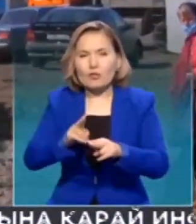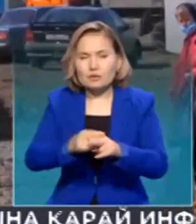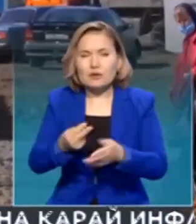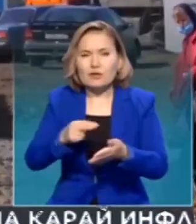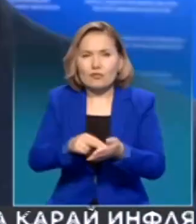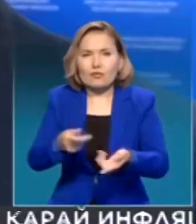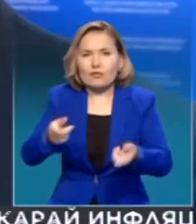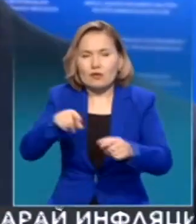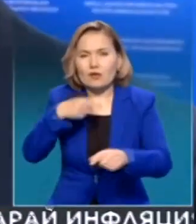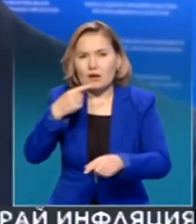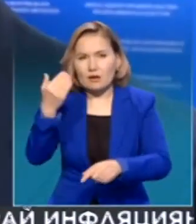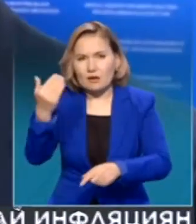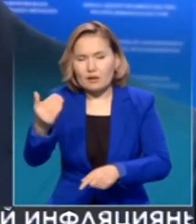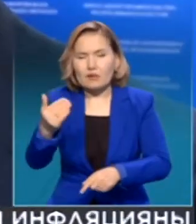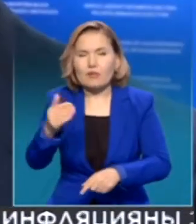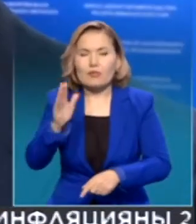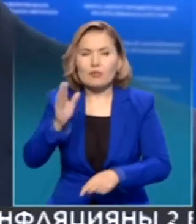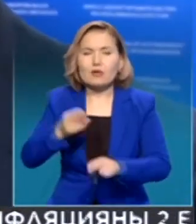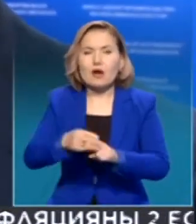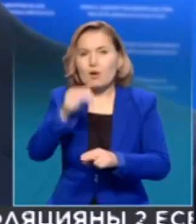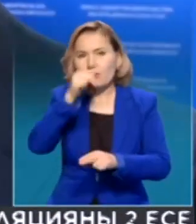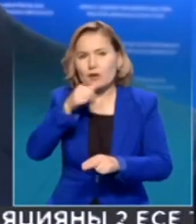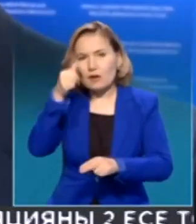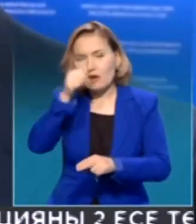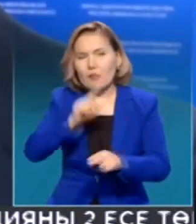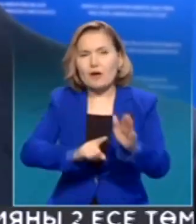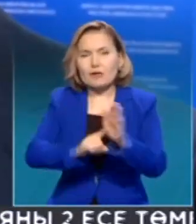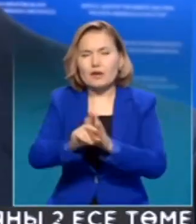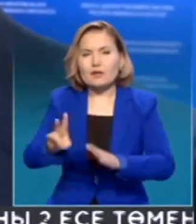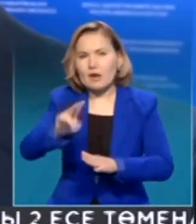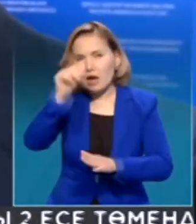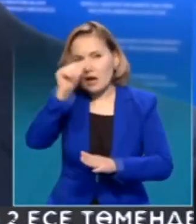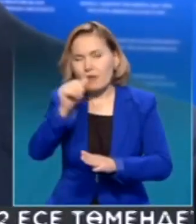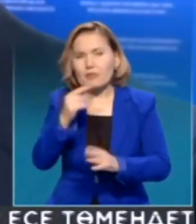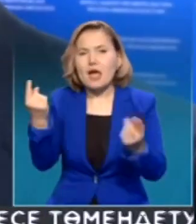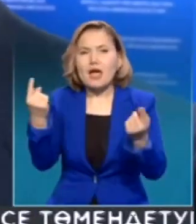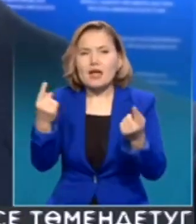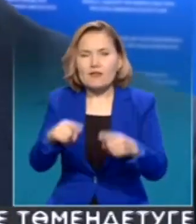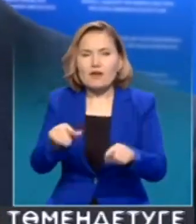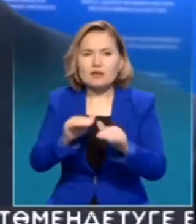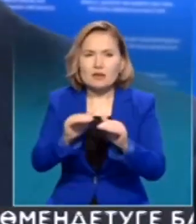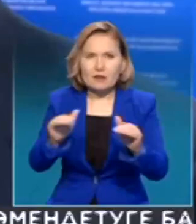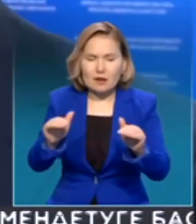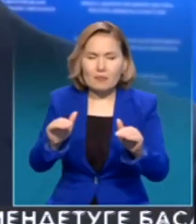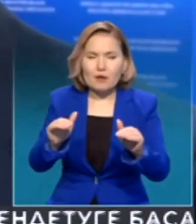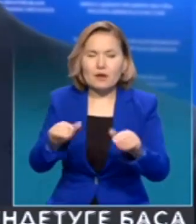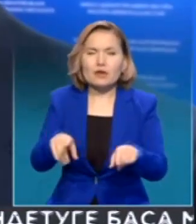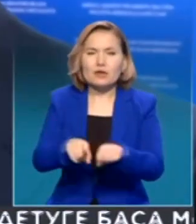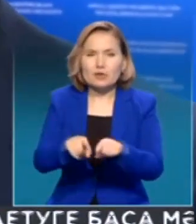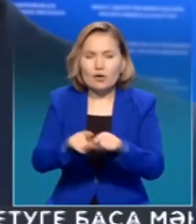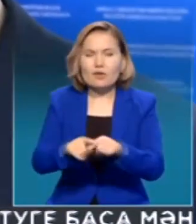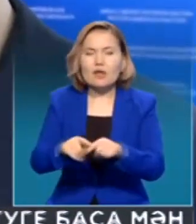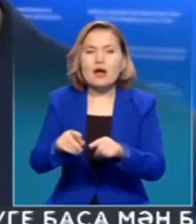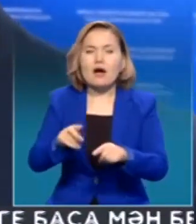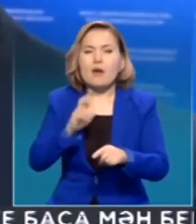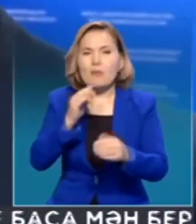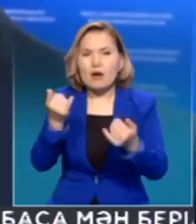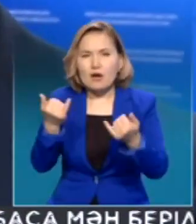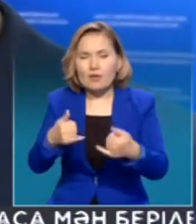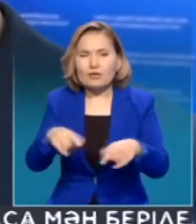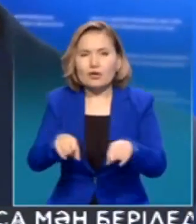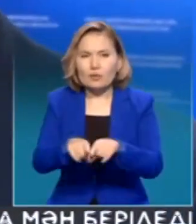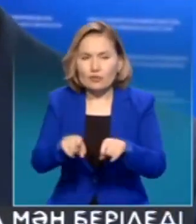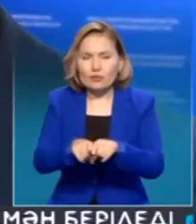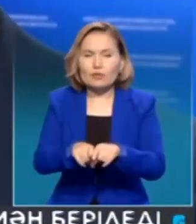етіп жатыр дейді. Былтырғы қарашадан бастап инфляцияның негізі ол деген логистика емес, ештеңе адамдардың